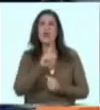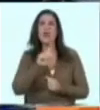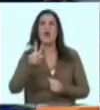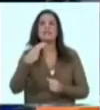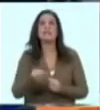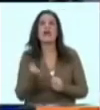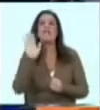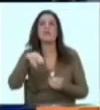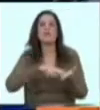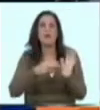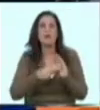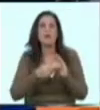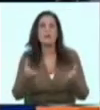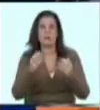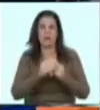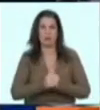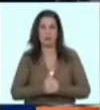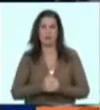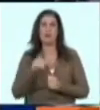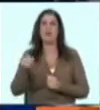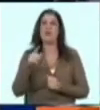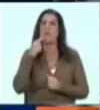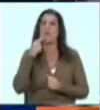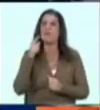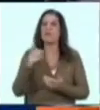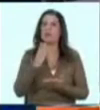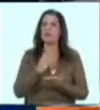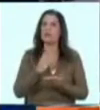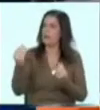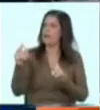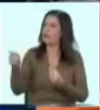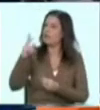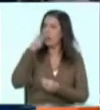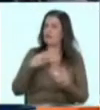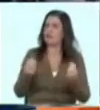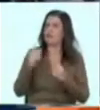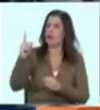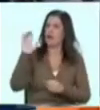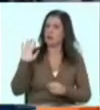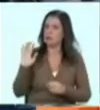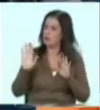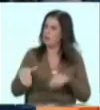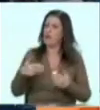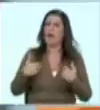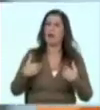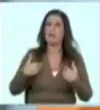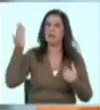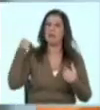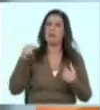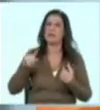להכניס תוכניות כאלה. הוא אמר שהוא סימן כבר באותו רעיון תוכניות מסוימות, הוא יוציא אותן החוצה. אני הייתי גם בעולם